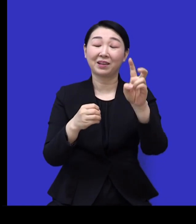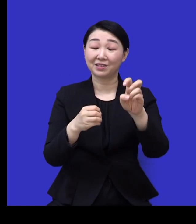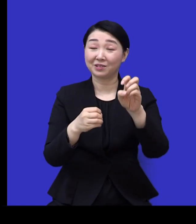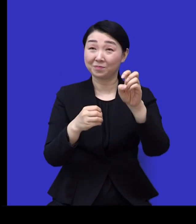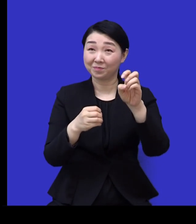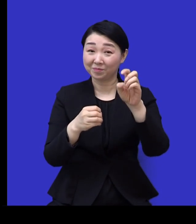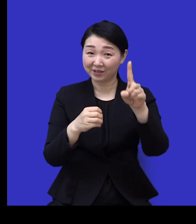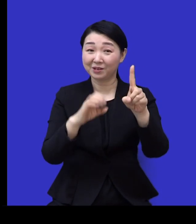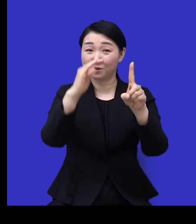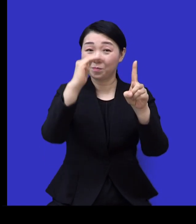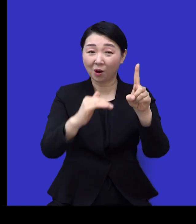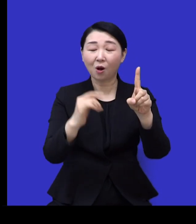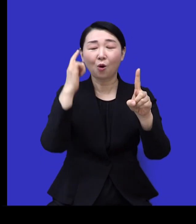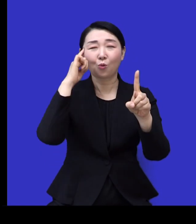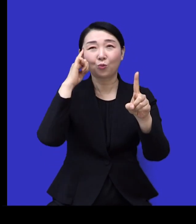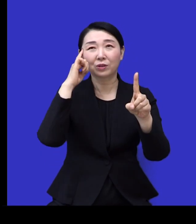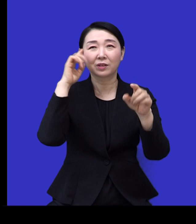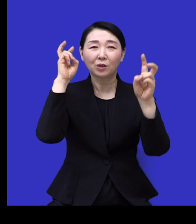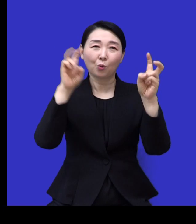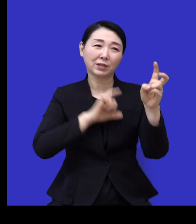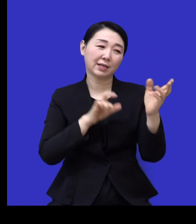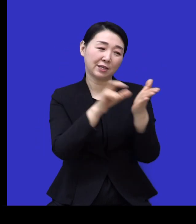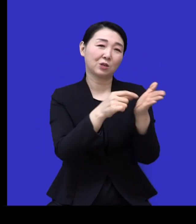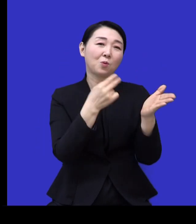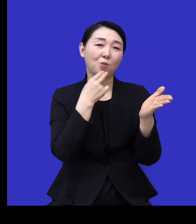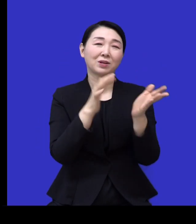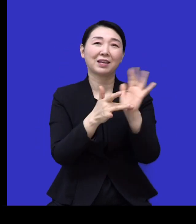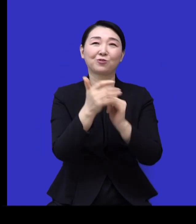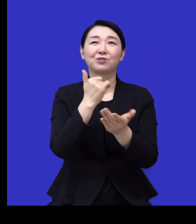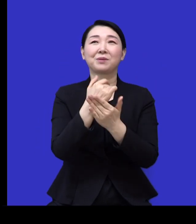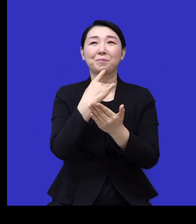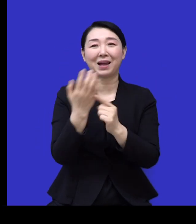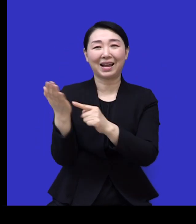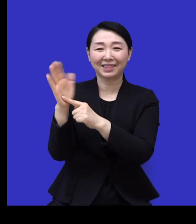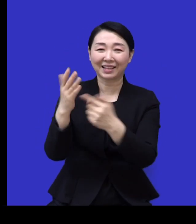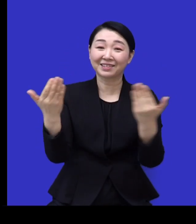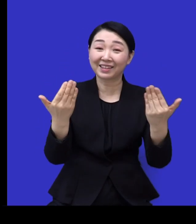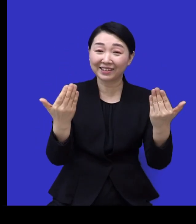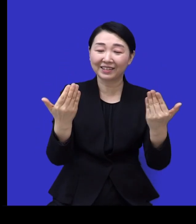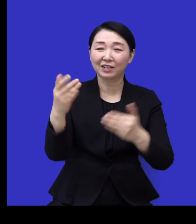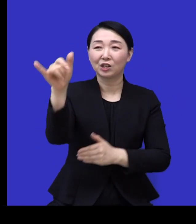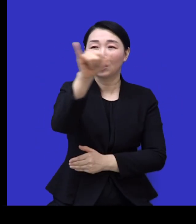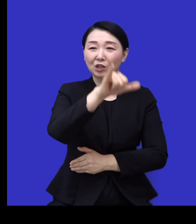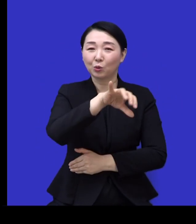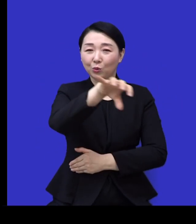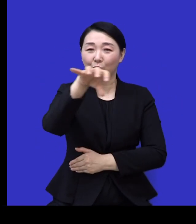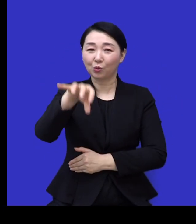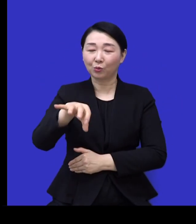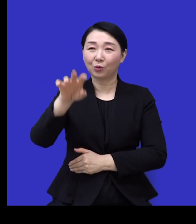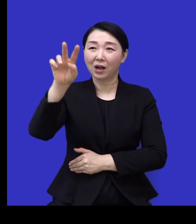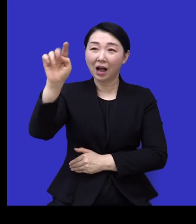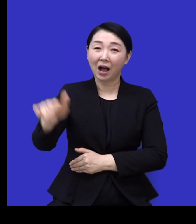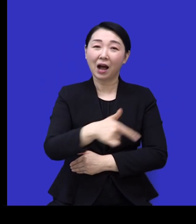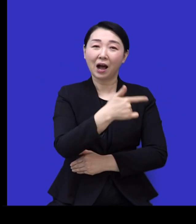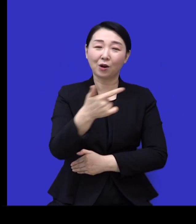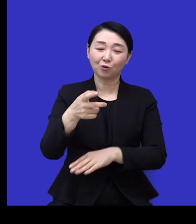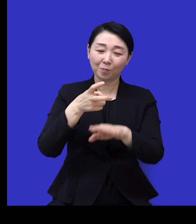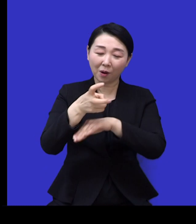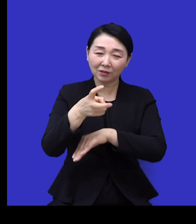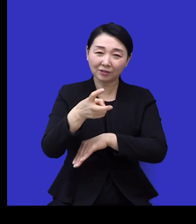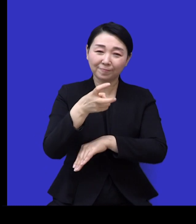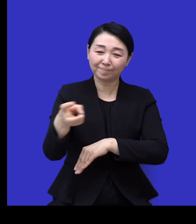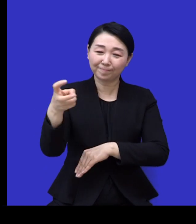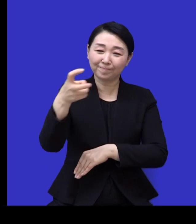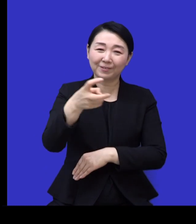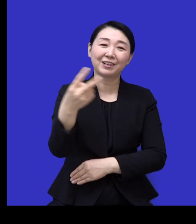저희 단체 이름 들어가지 않고요. 예. 그냥 예수님만 드러내는 일들이 아. 전국에서 하루에 2,000대의 버스가 저렇게 두 달 동안